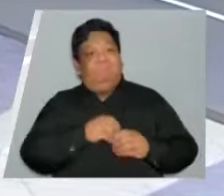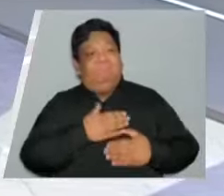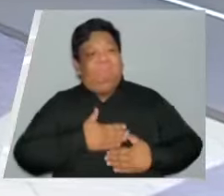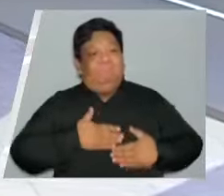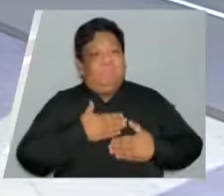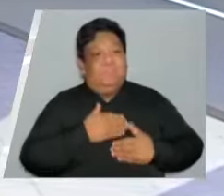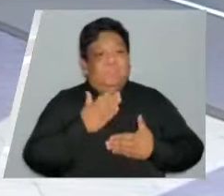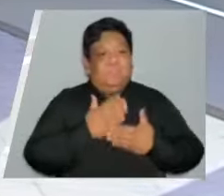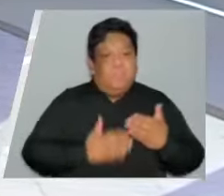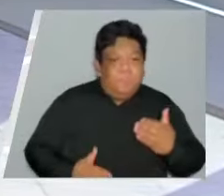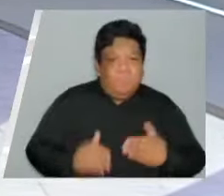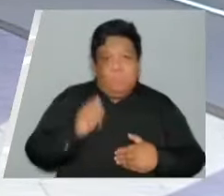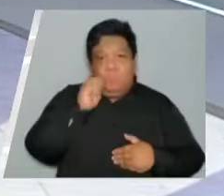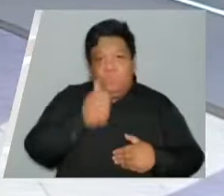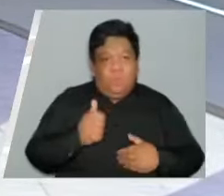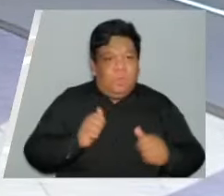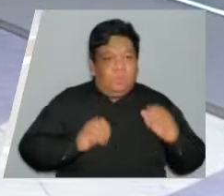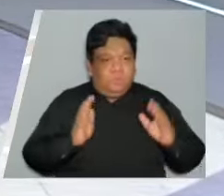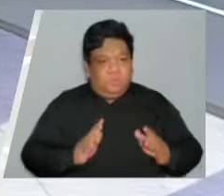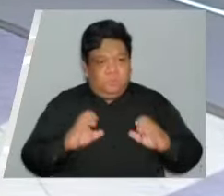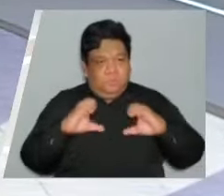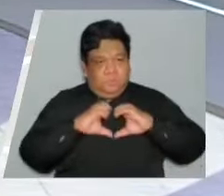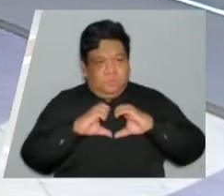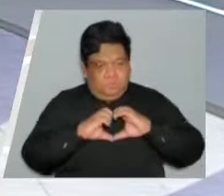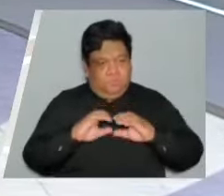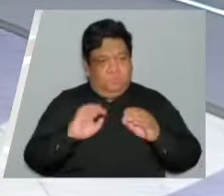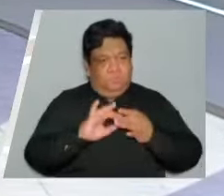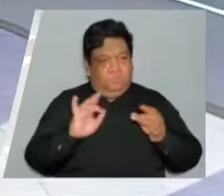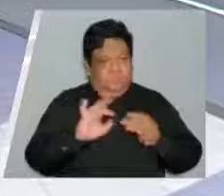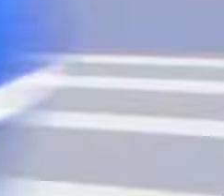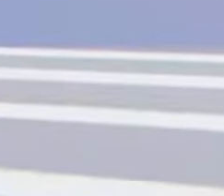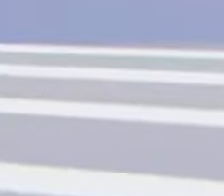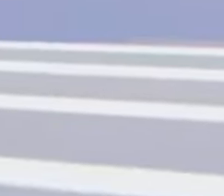at Sparkle Star. Narito ang showbiz saksi ni Nelson Canlan.